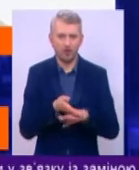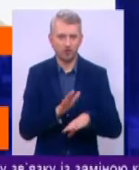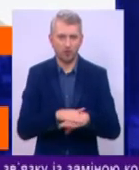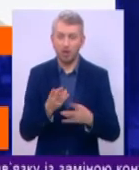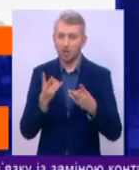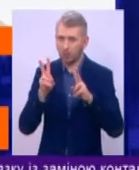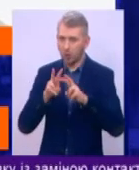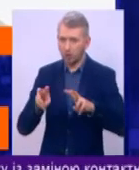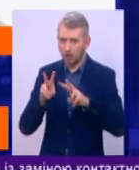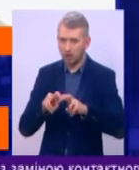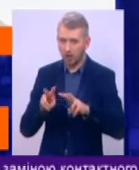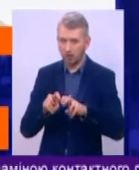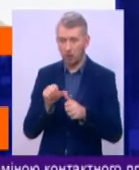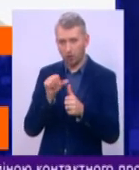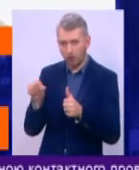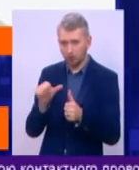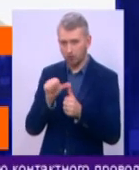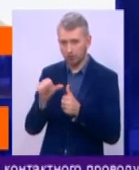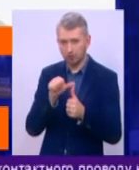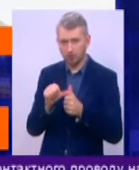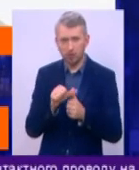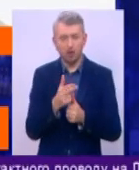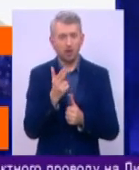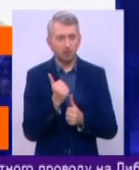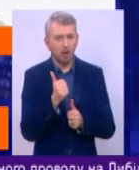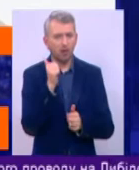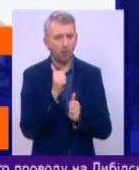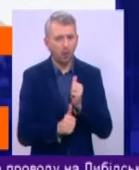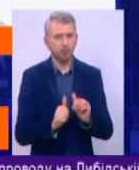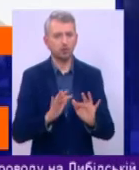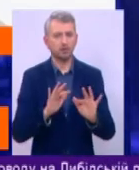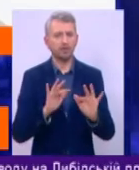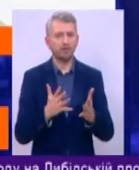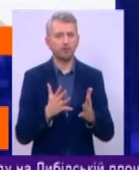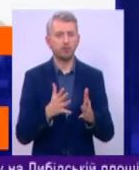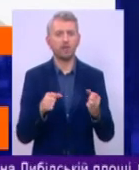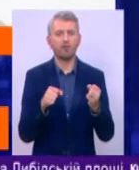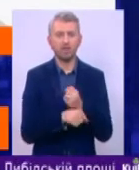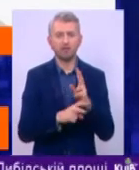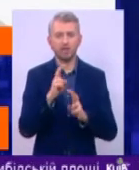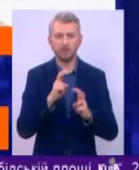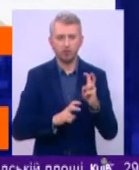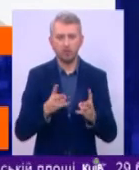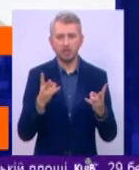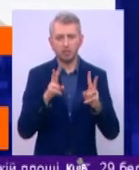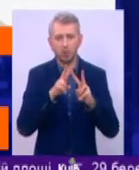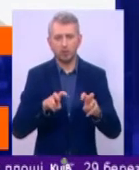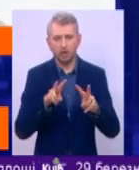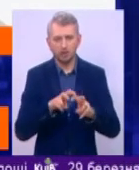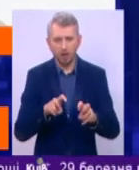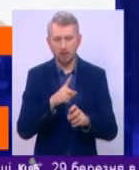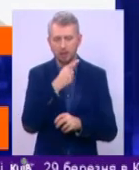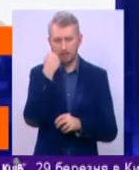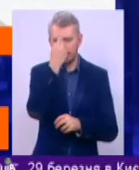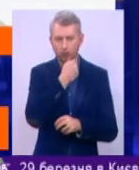Треба розглядати окремо випадки, ну, так? Кожен случай травматизму на виробництві треба розглядати